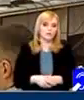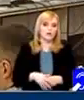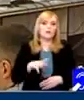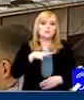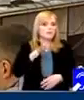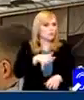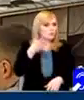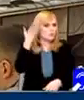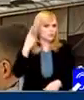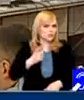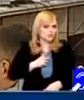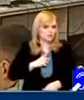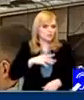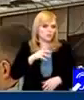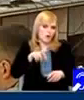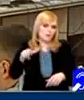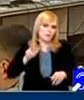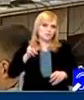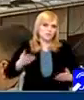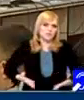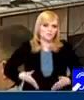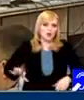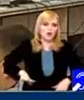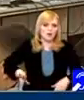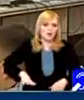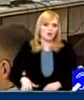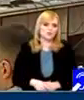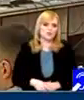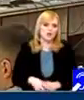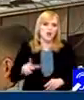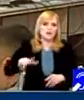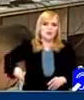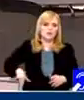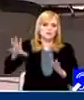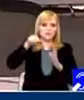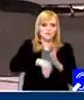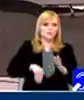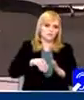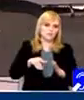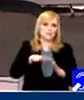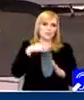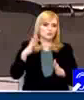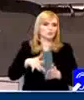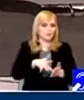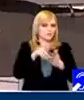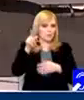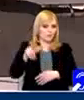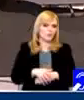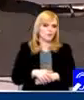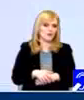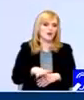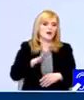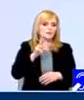mult așteptat de oameni din orașul Călăraș, atât mai mult că orașul intră în traseu turistic. Patru instituții educaționale din